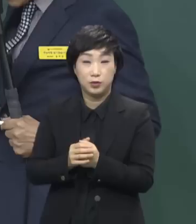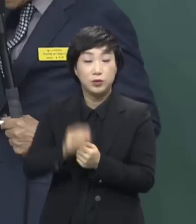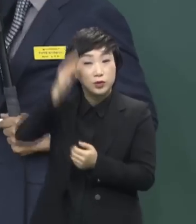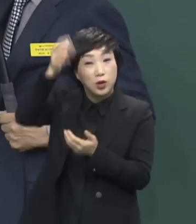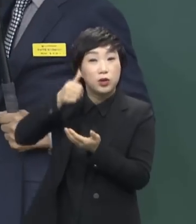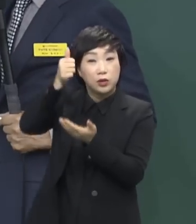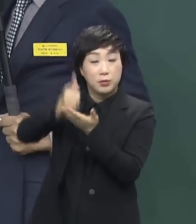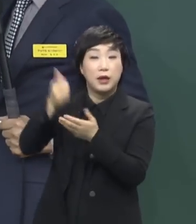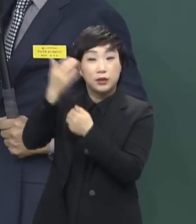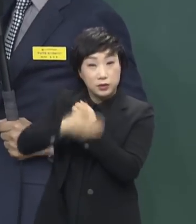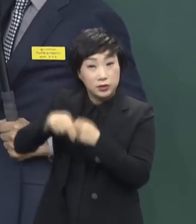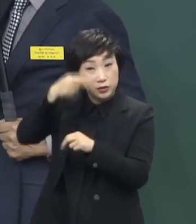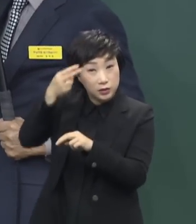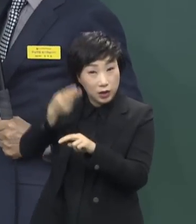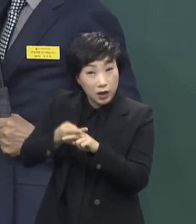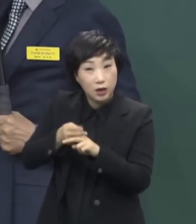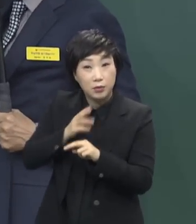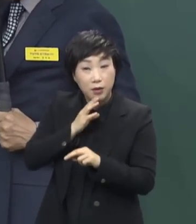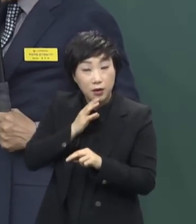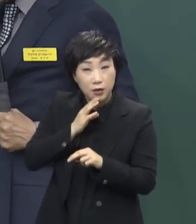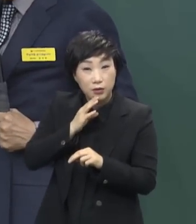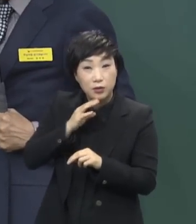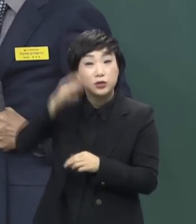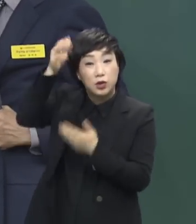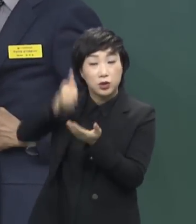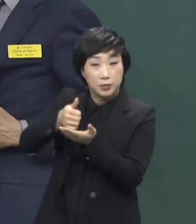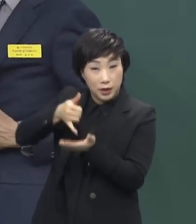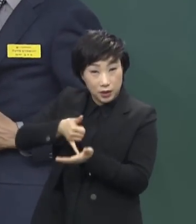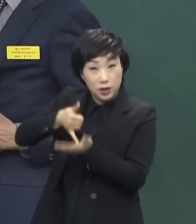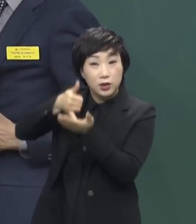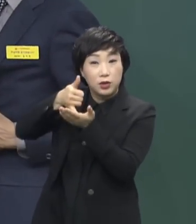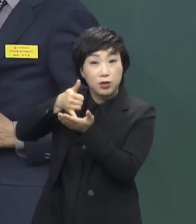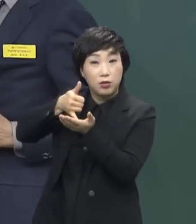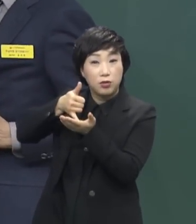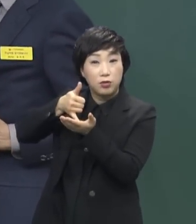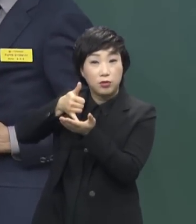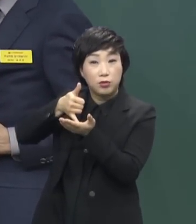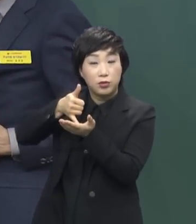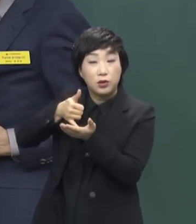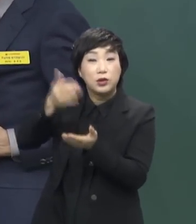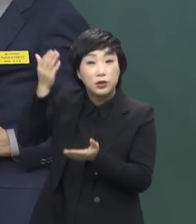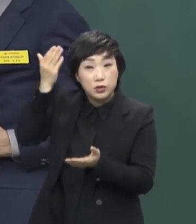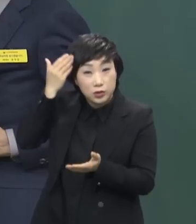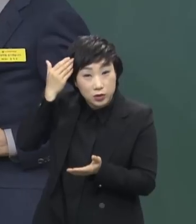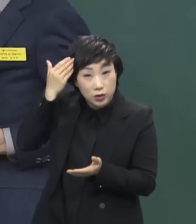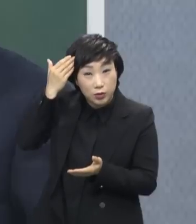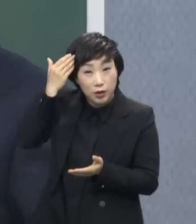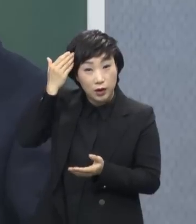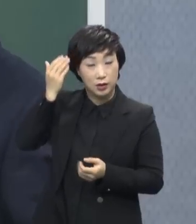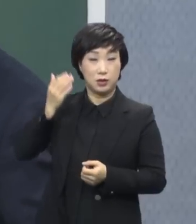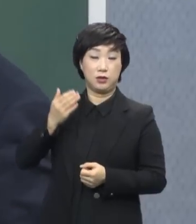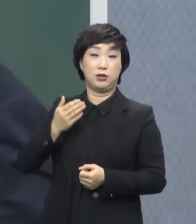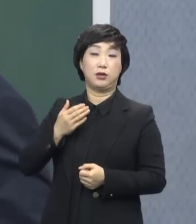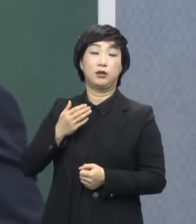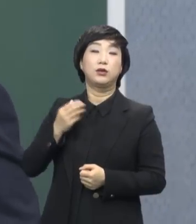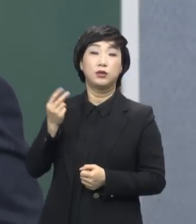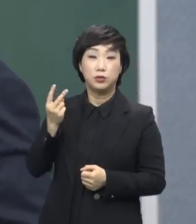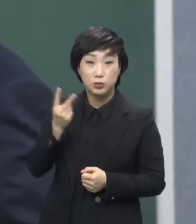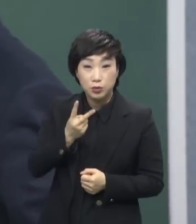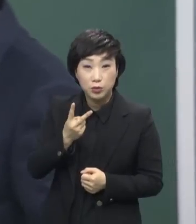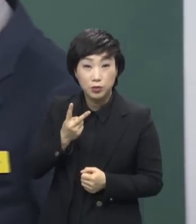성령의 은사는 성령의 인격적인 지식과